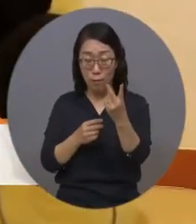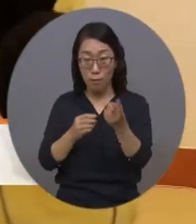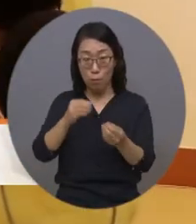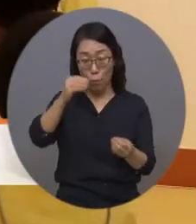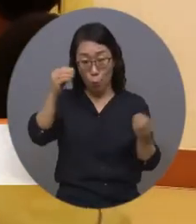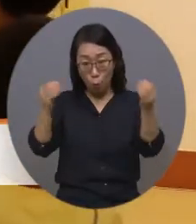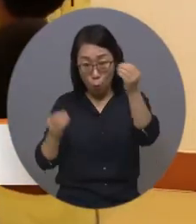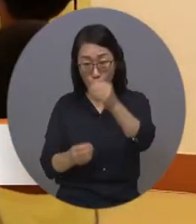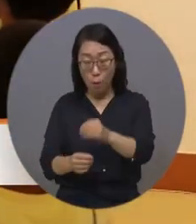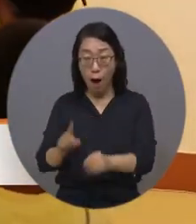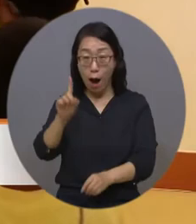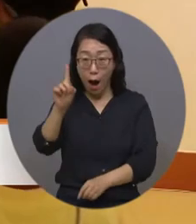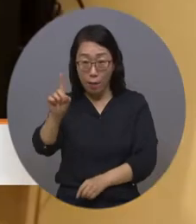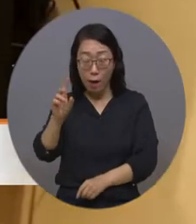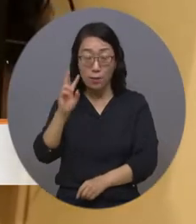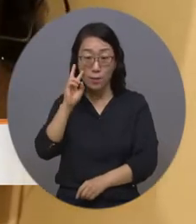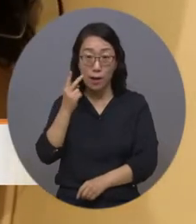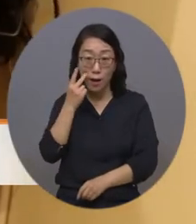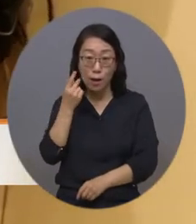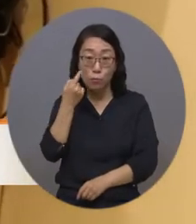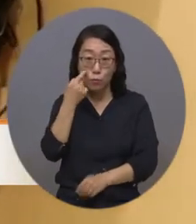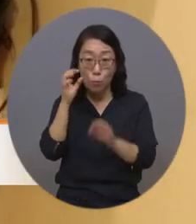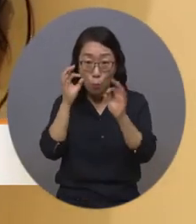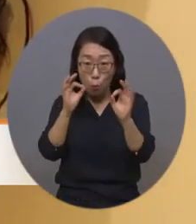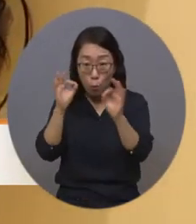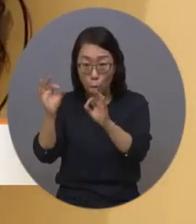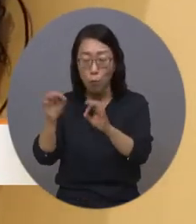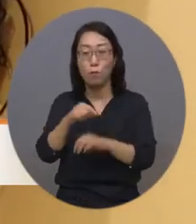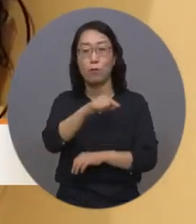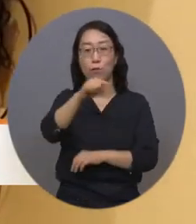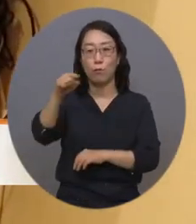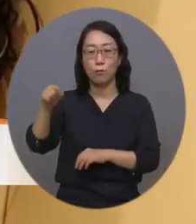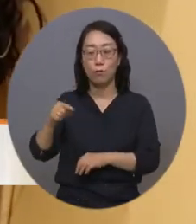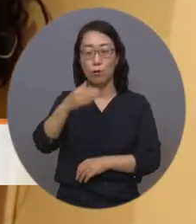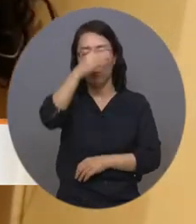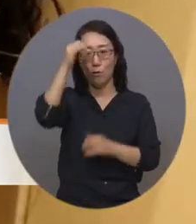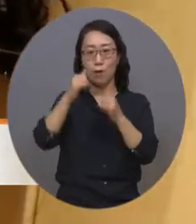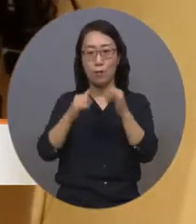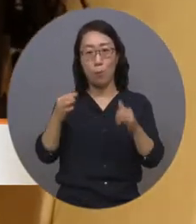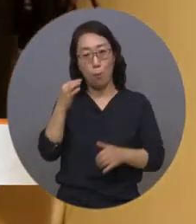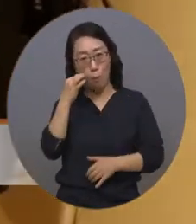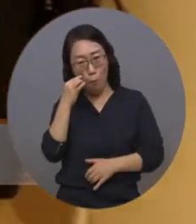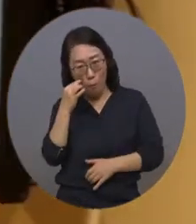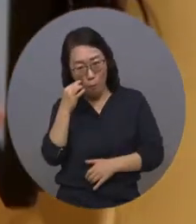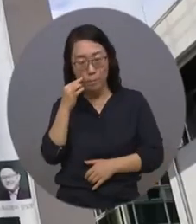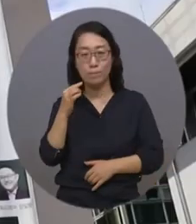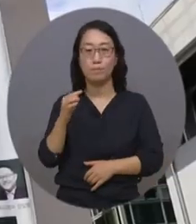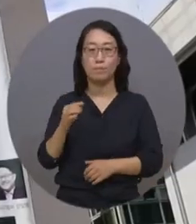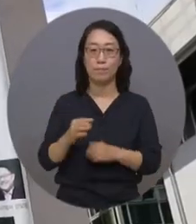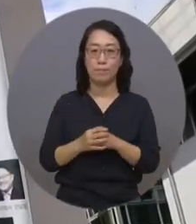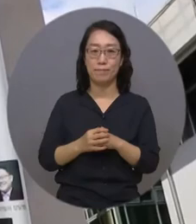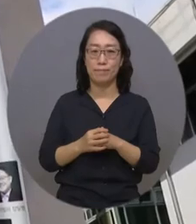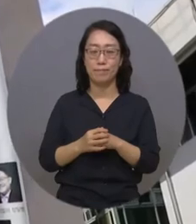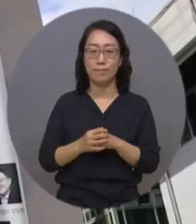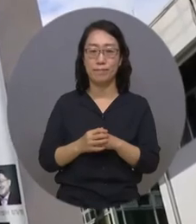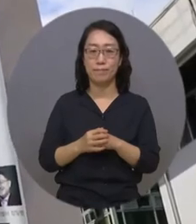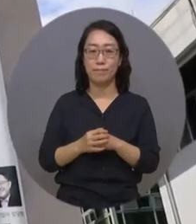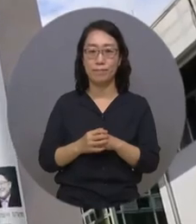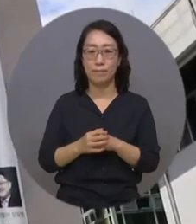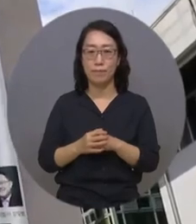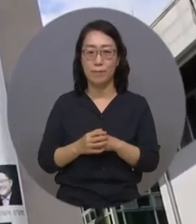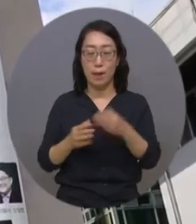색으로 나타나는 착시 효과를 느낄 수 있는 작품들은 관람객들에게 흥미를 더해줍니다.